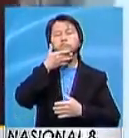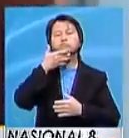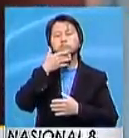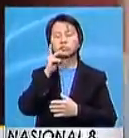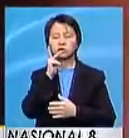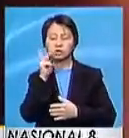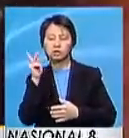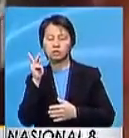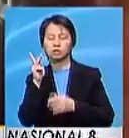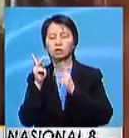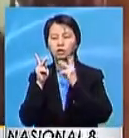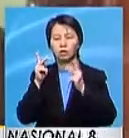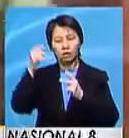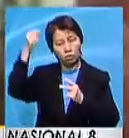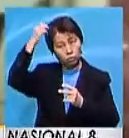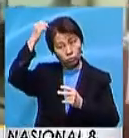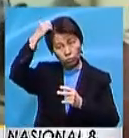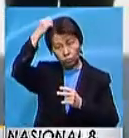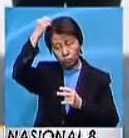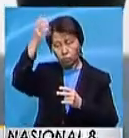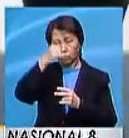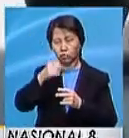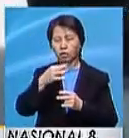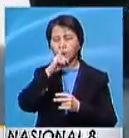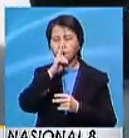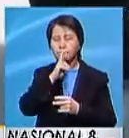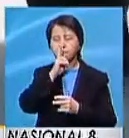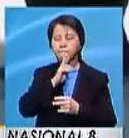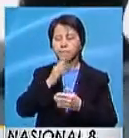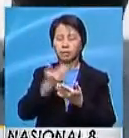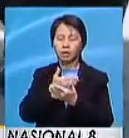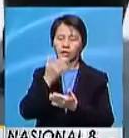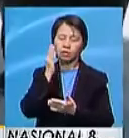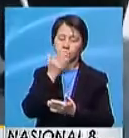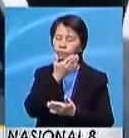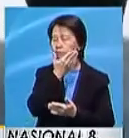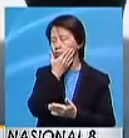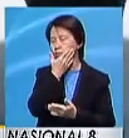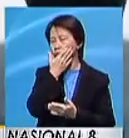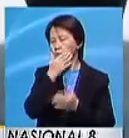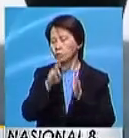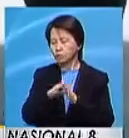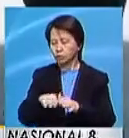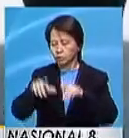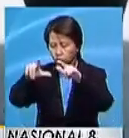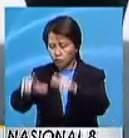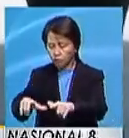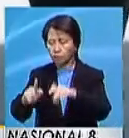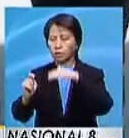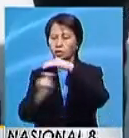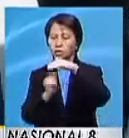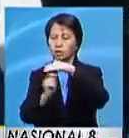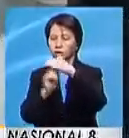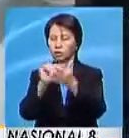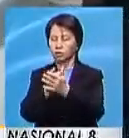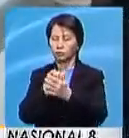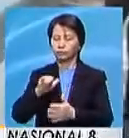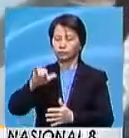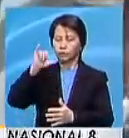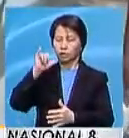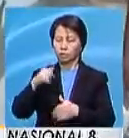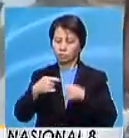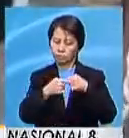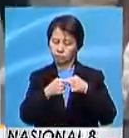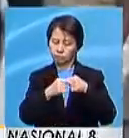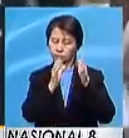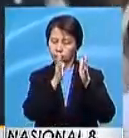kiri, ubun-ubun kepala dan kesan merah pada bahagian pipi kiri ketika ditempatkan di taska itu. Semalam, tertuduh